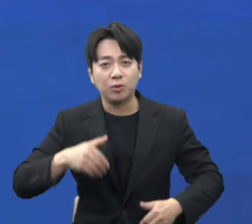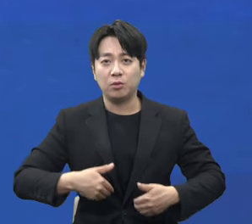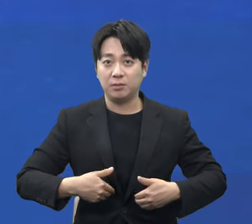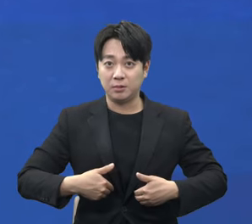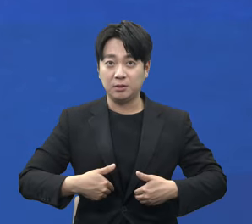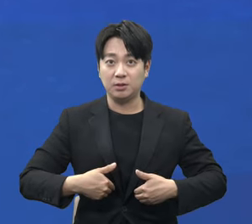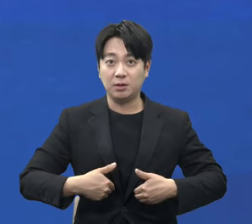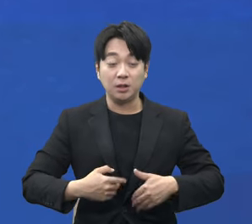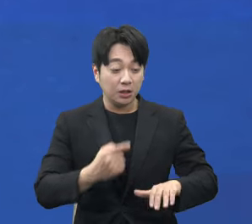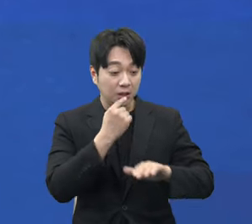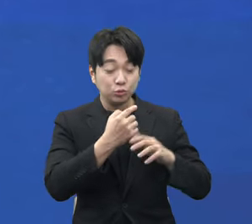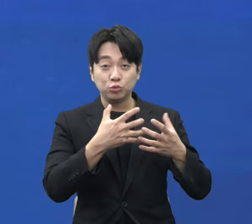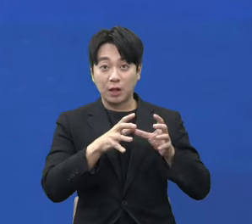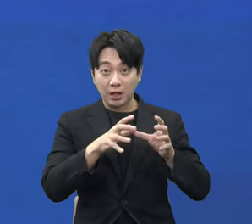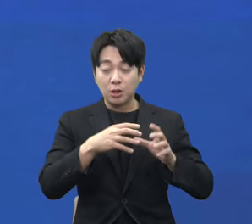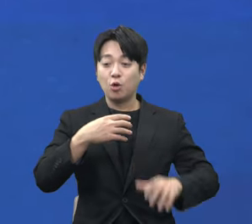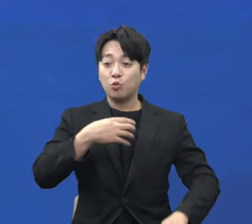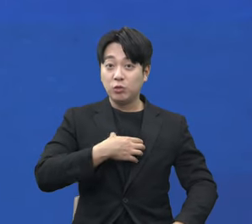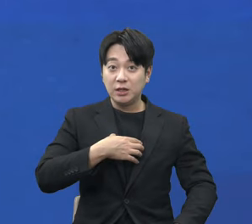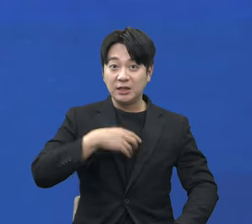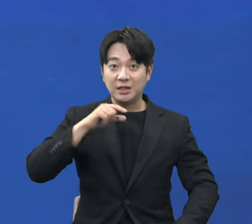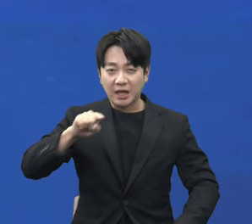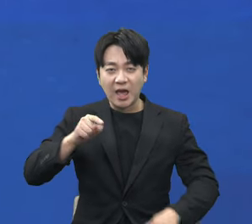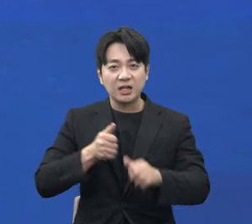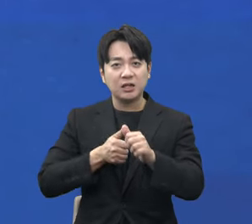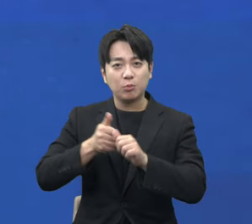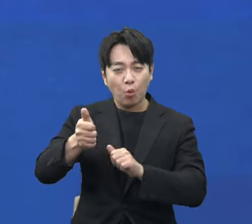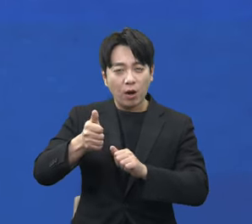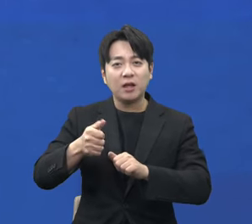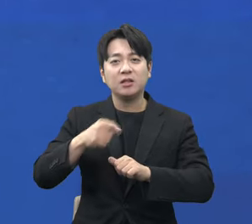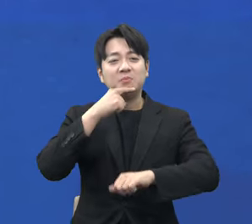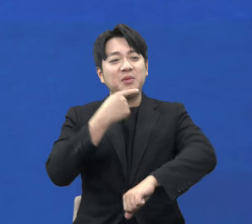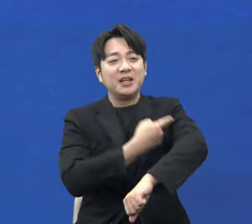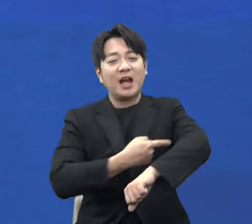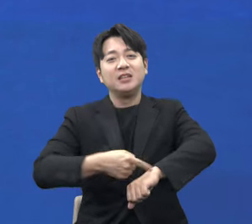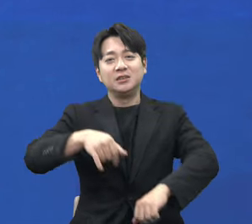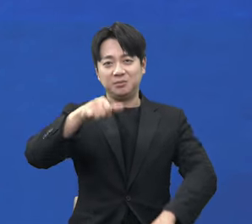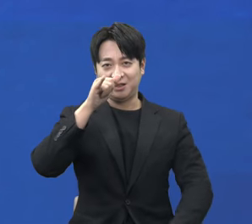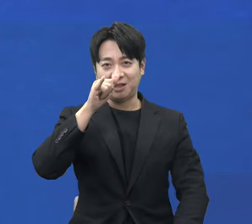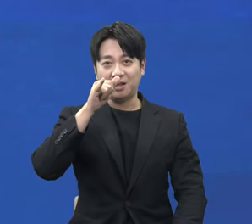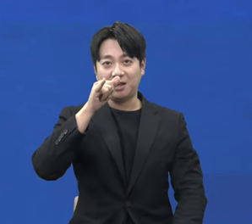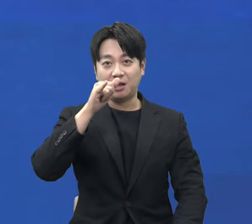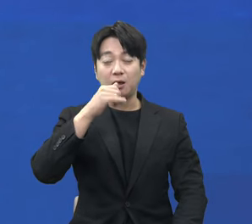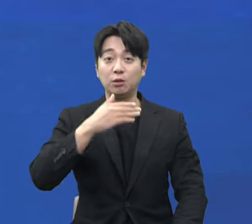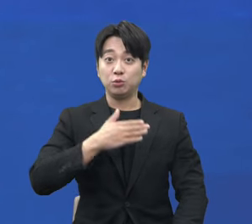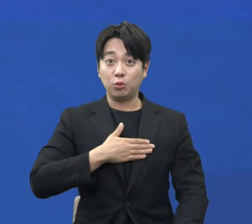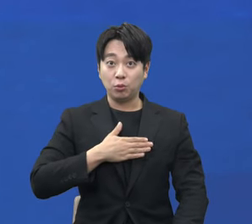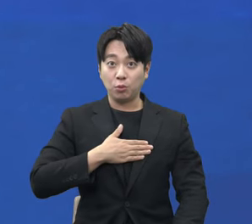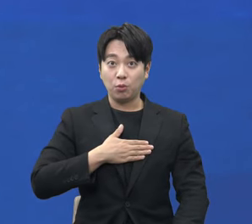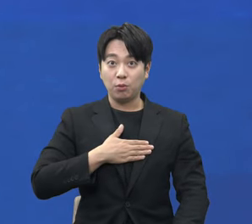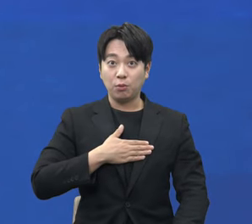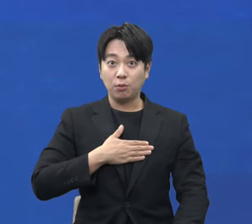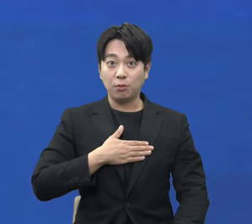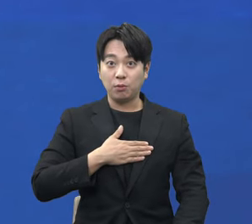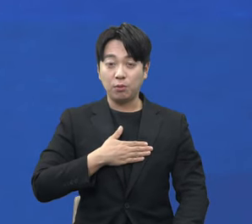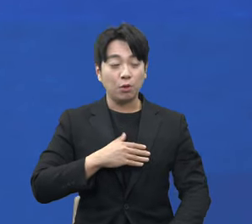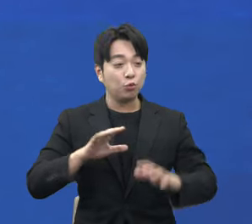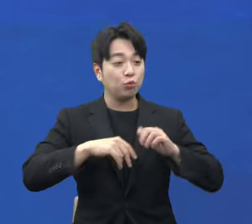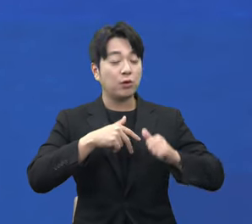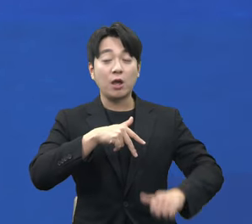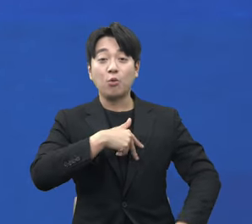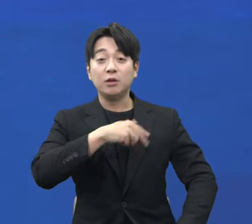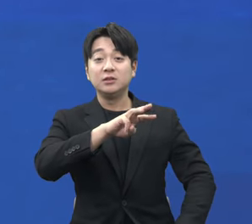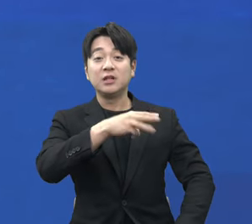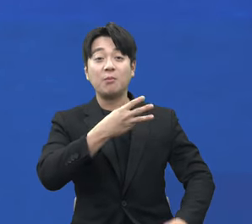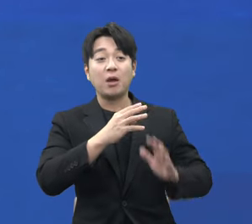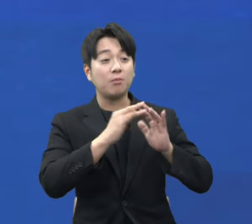더불어민주당은 그 위기 속에 DNA를 가지고 있습니다. 저 역시 300명 국회의원 중에 오로지